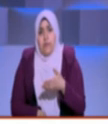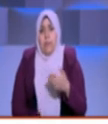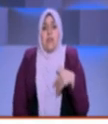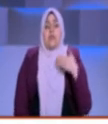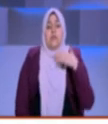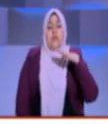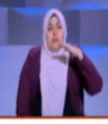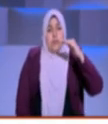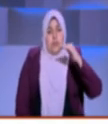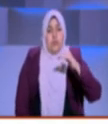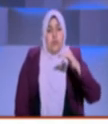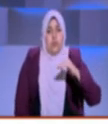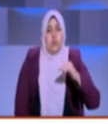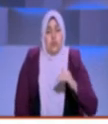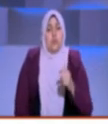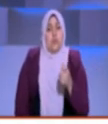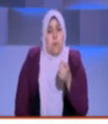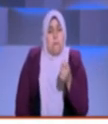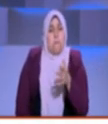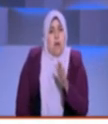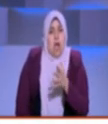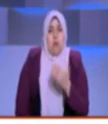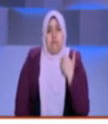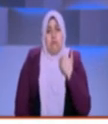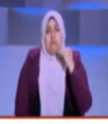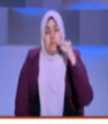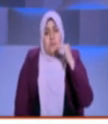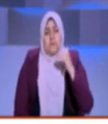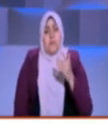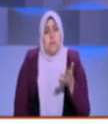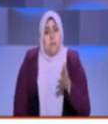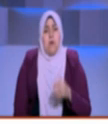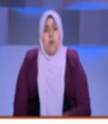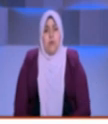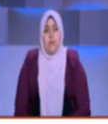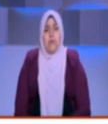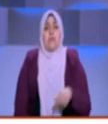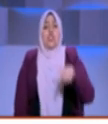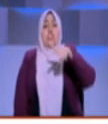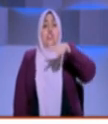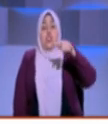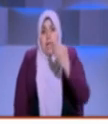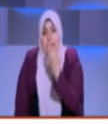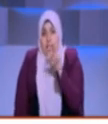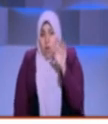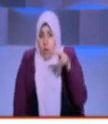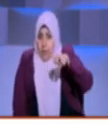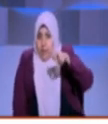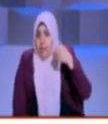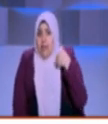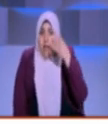انخفاضا يعني يكاد يكون معقولا، سجلت 683 حاله وفاه، بالامس